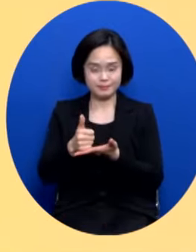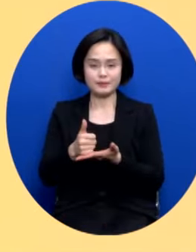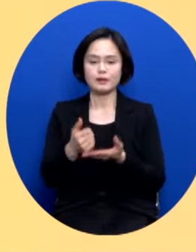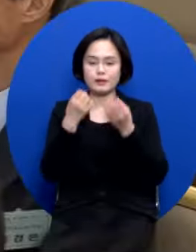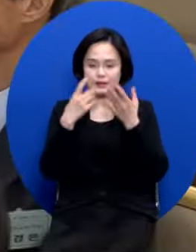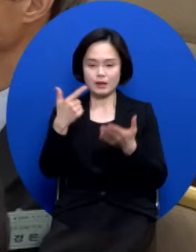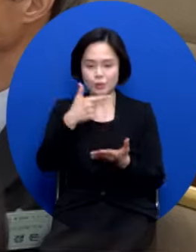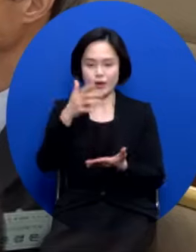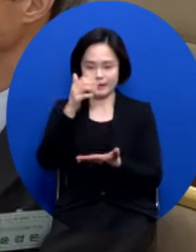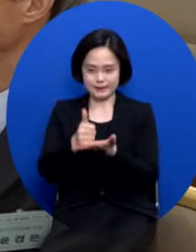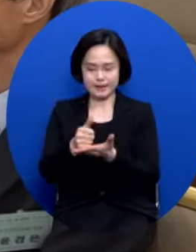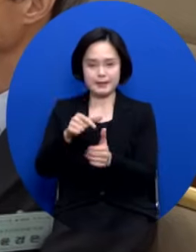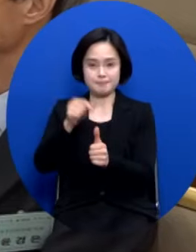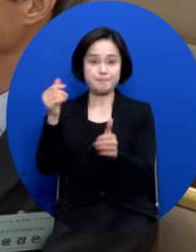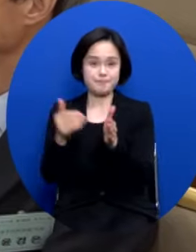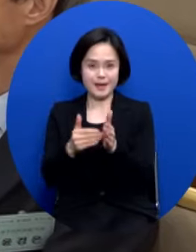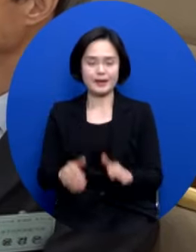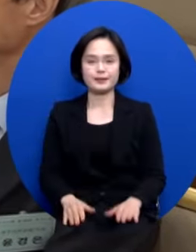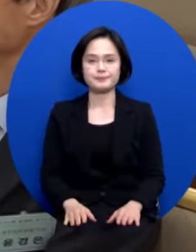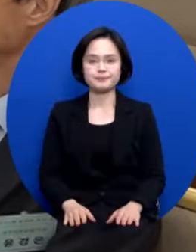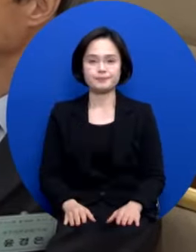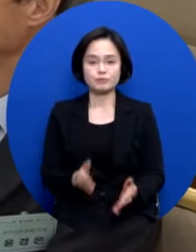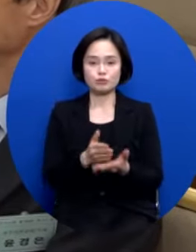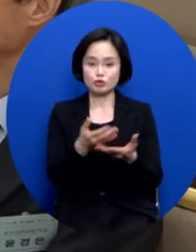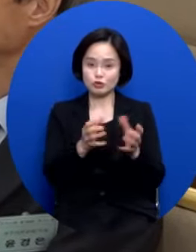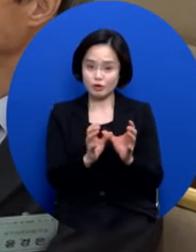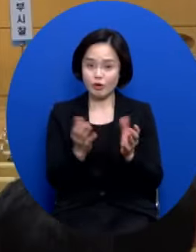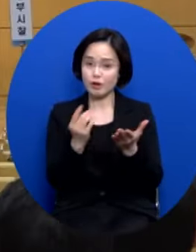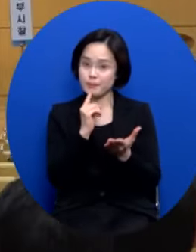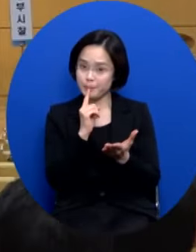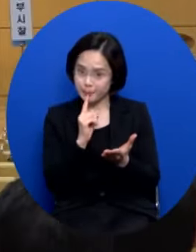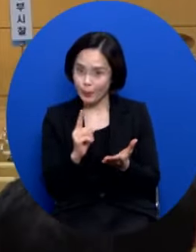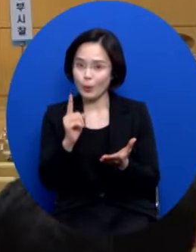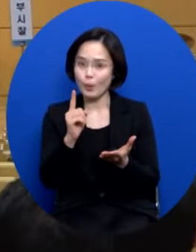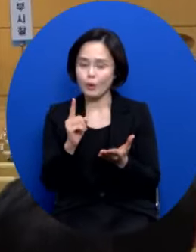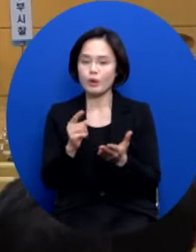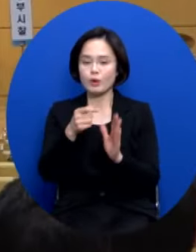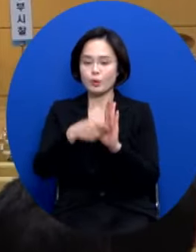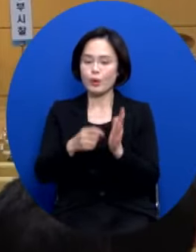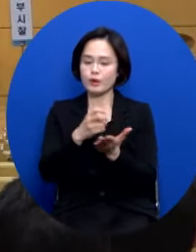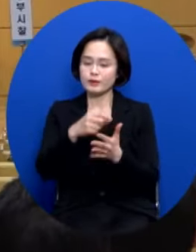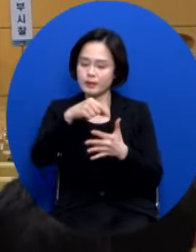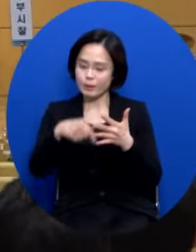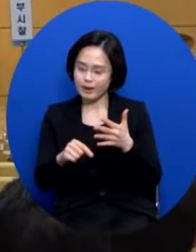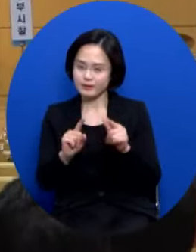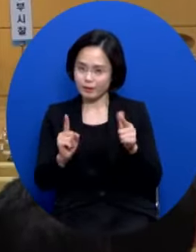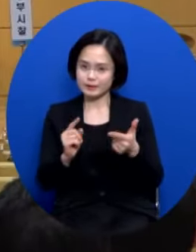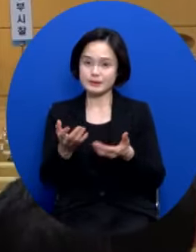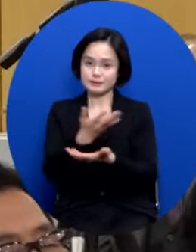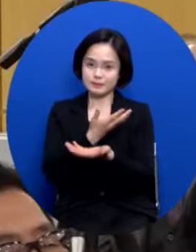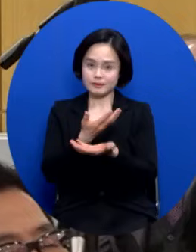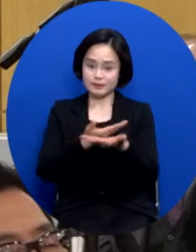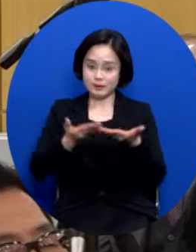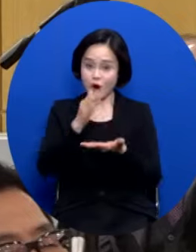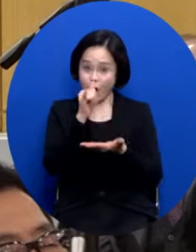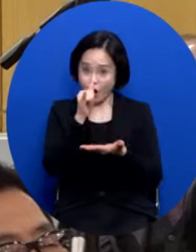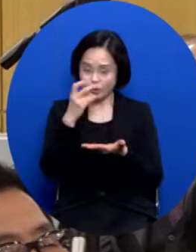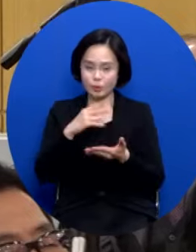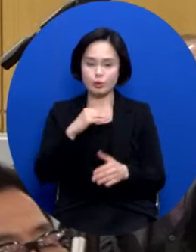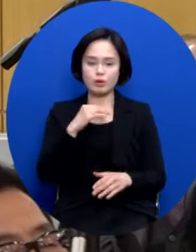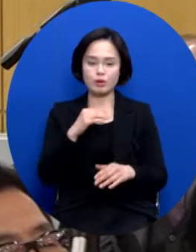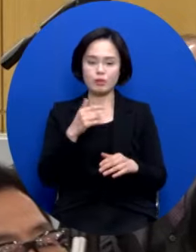노회장으로 추대됐습니다. 이어 각 부서 보고와 헌의안을 다뤘고 총회 총대 선거와 목사 은퇴식,